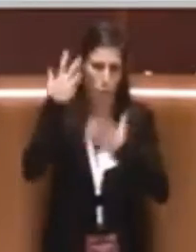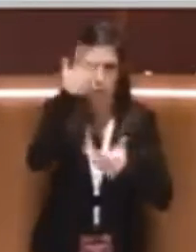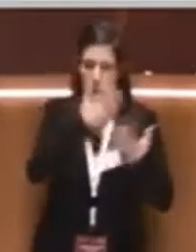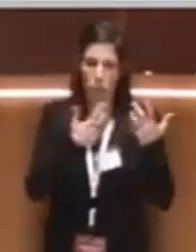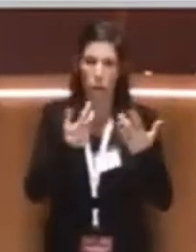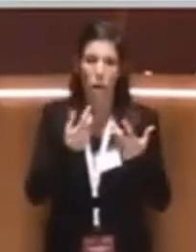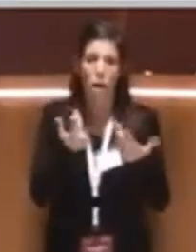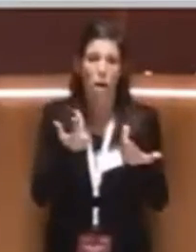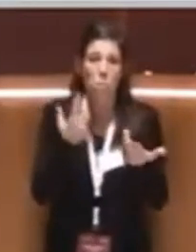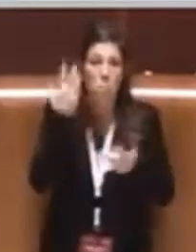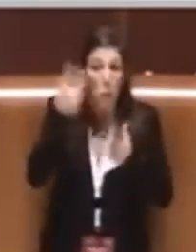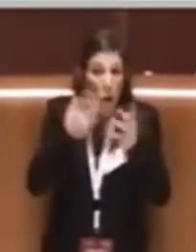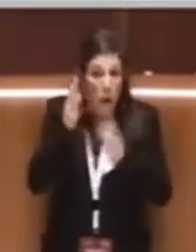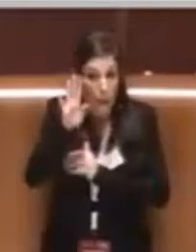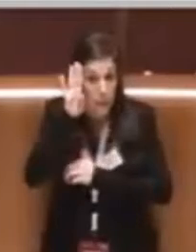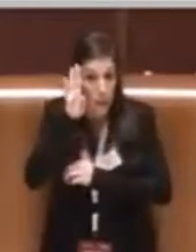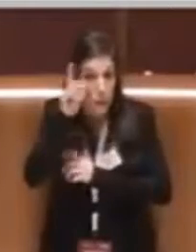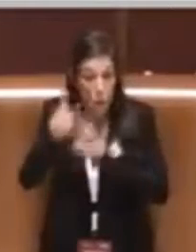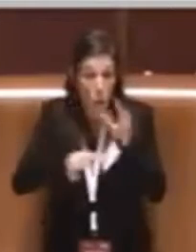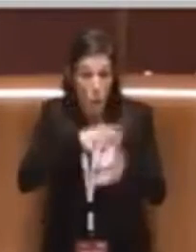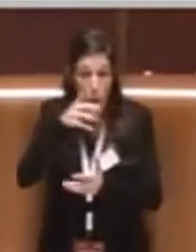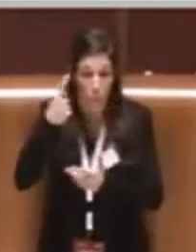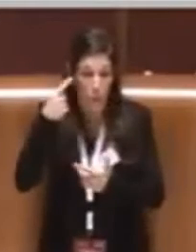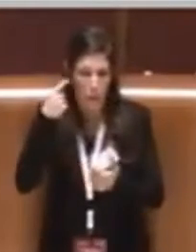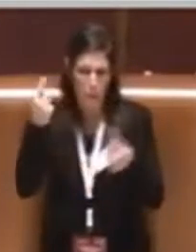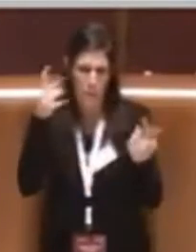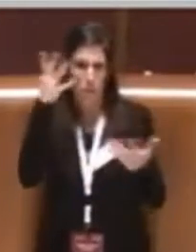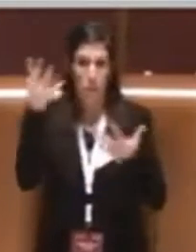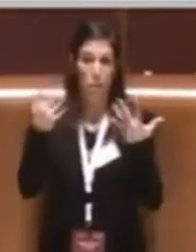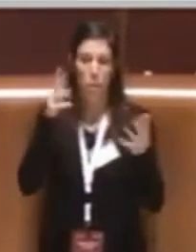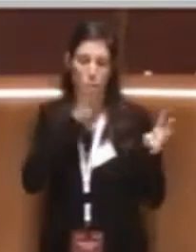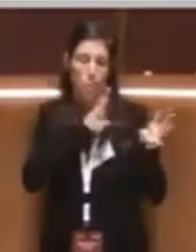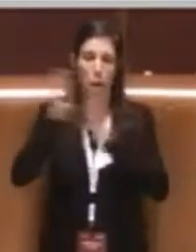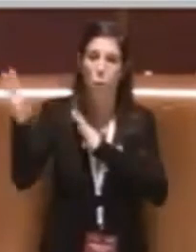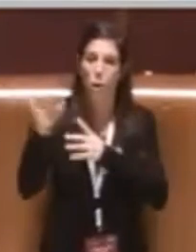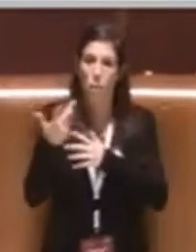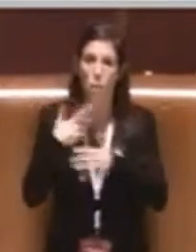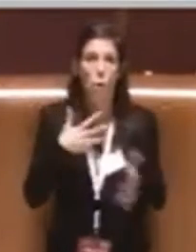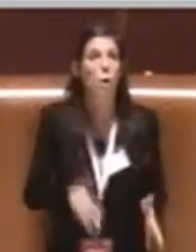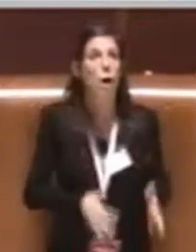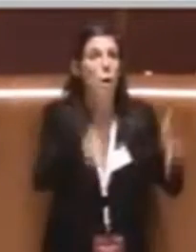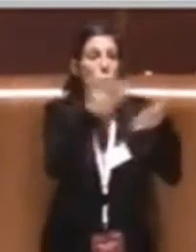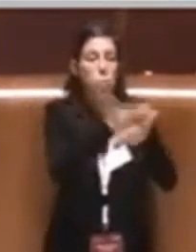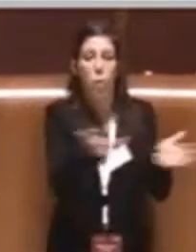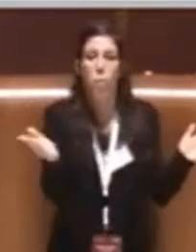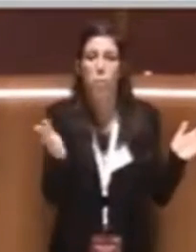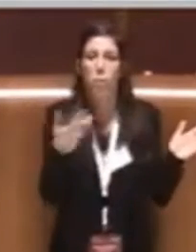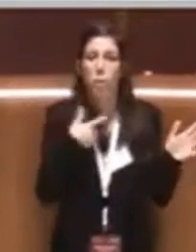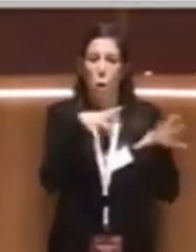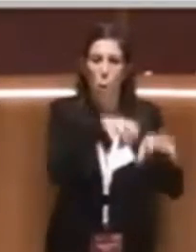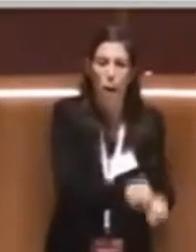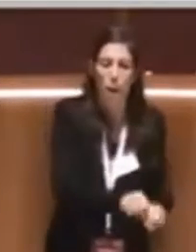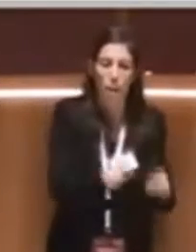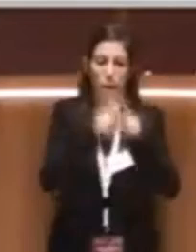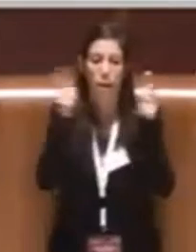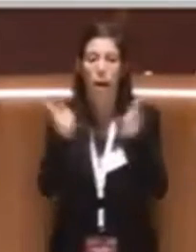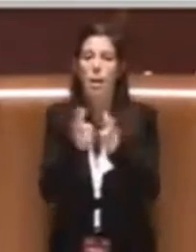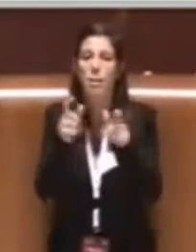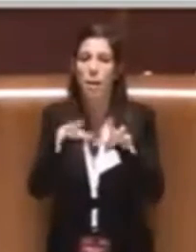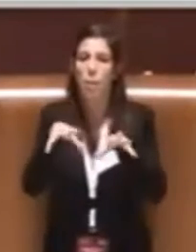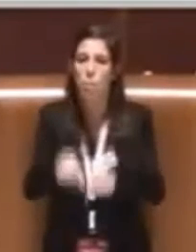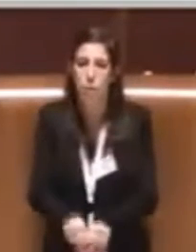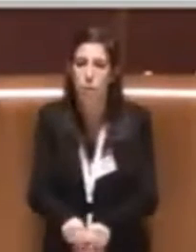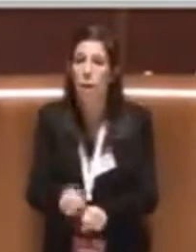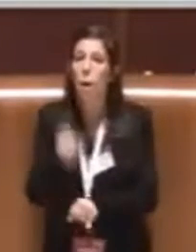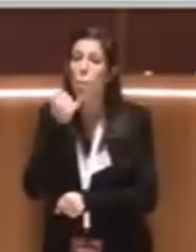le occupazioni degli stabili, dei grandi stabili dei privati con le occupazioni delle case ERP, con le occupazioni delle piccole case